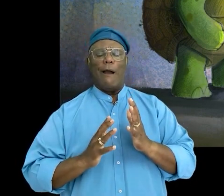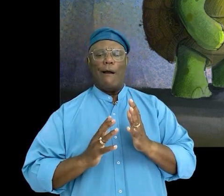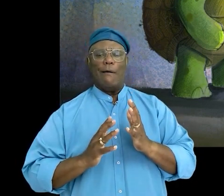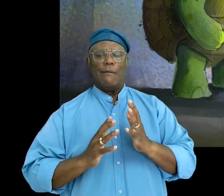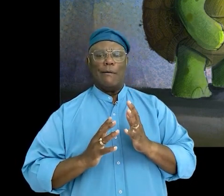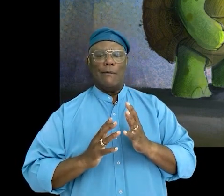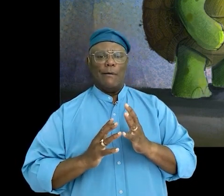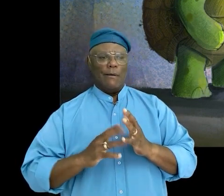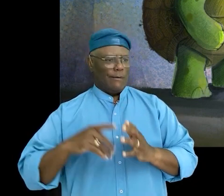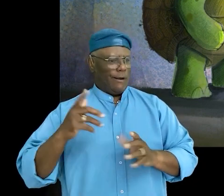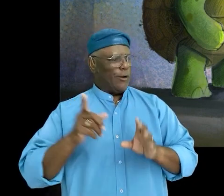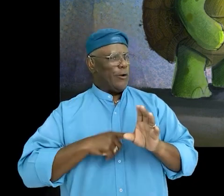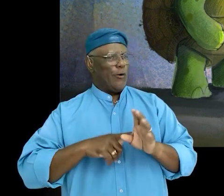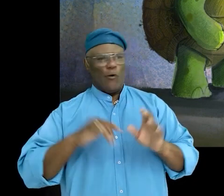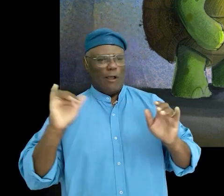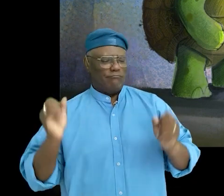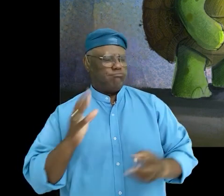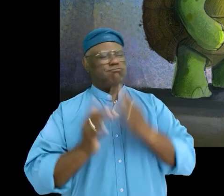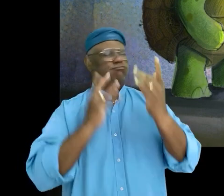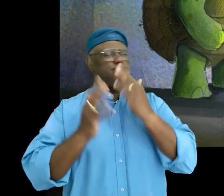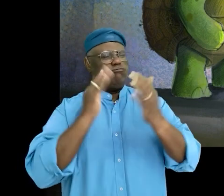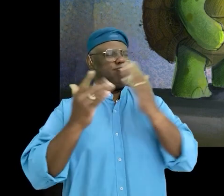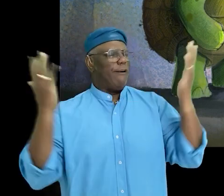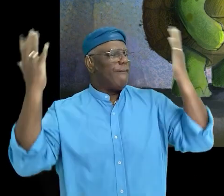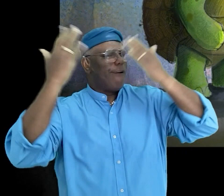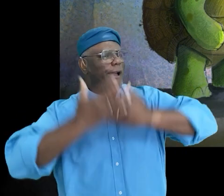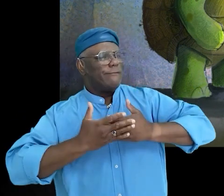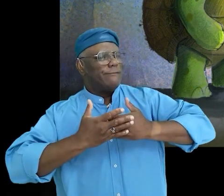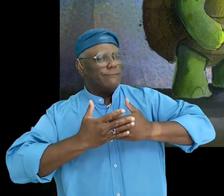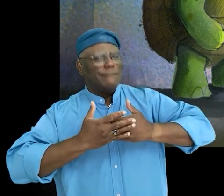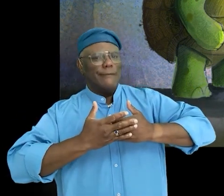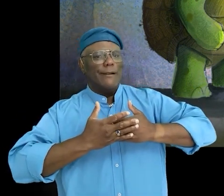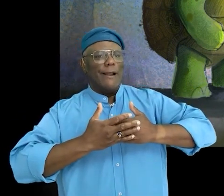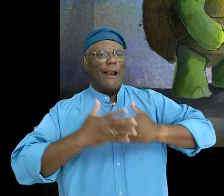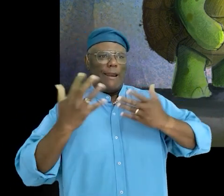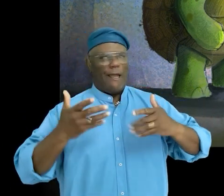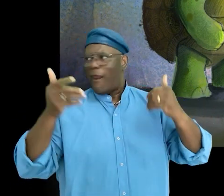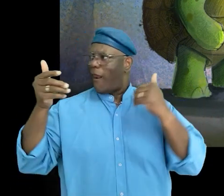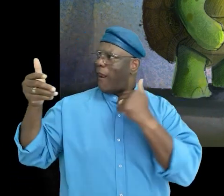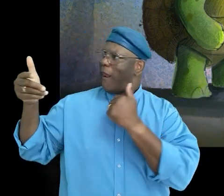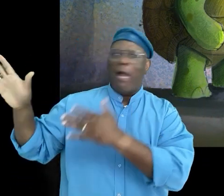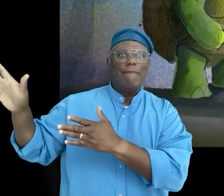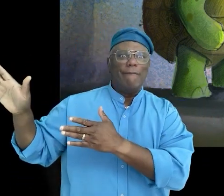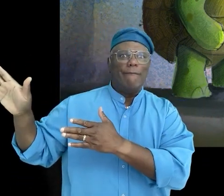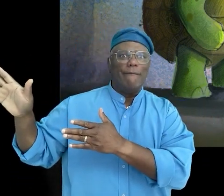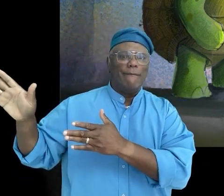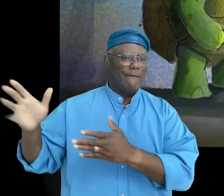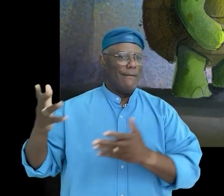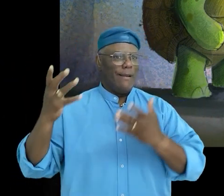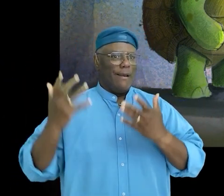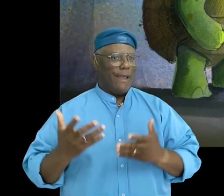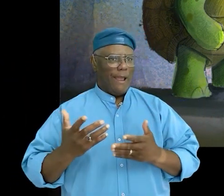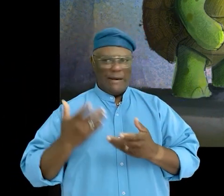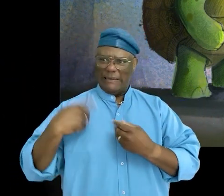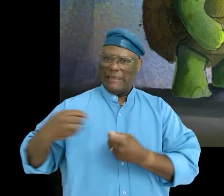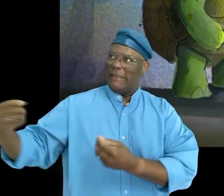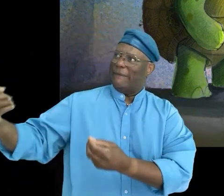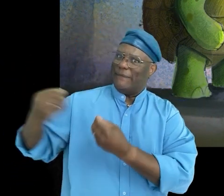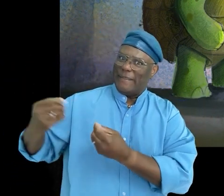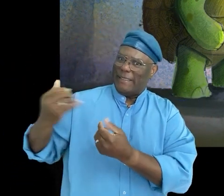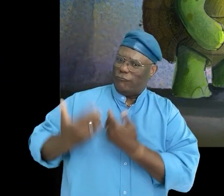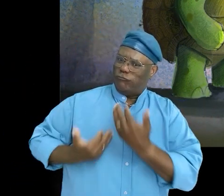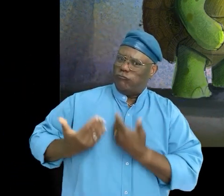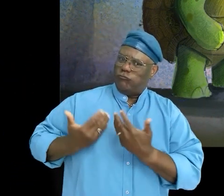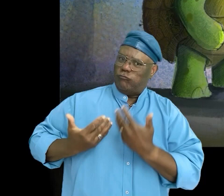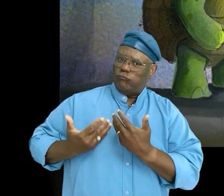fach. Roedd pobl ifanc yn fy ngadw i'n llosgi'n llachar neithiwr, ond fe adwan nhw, ac mae angen i rhywun fy mwydau